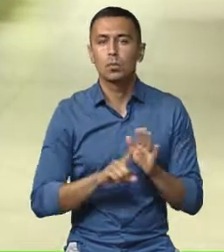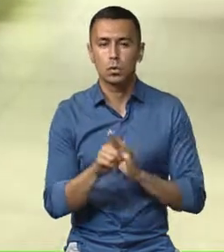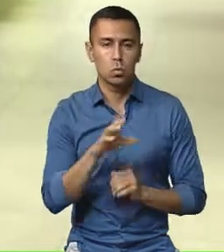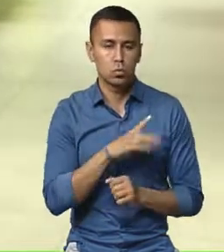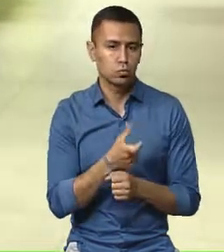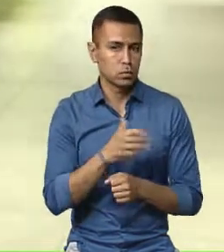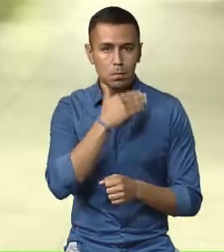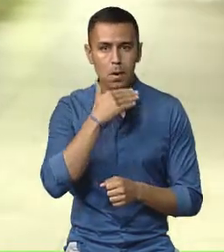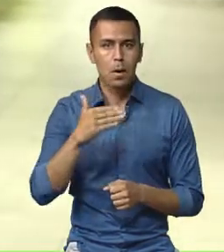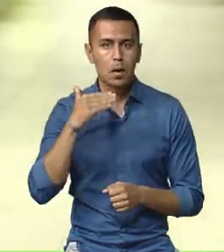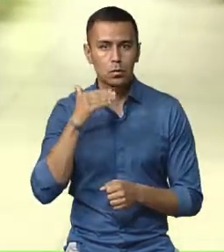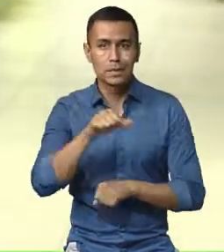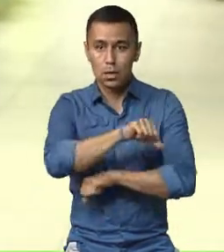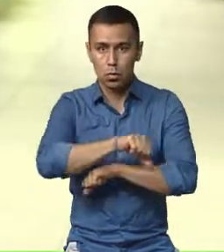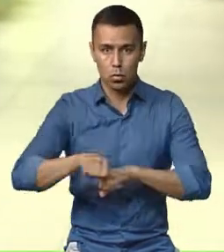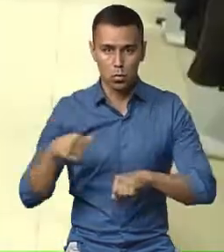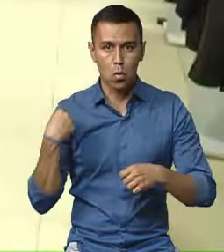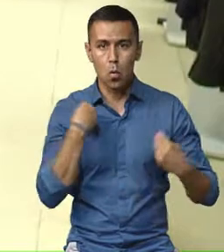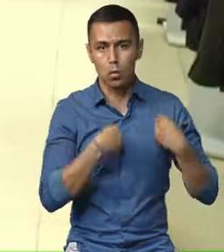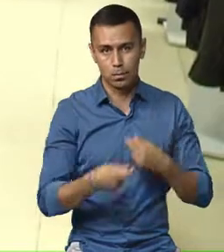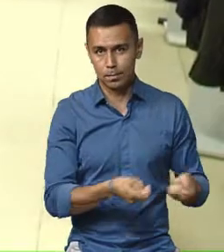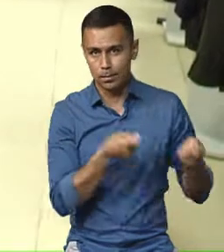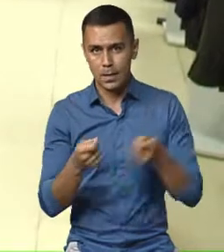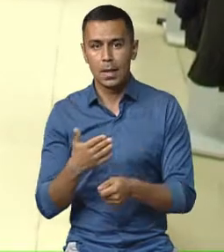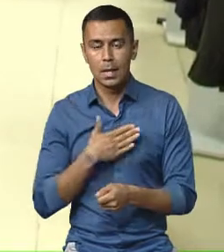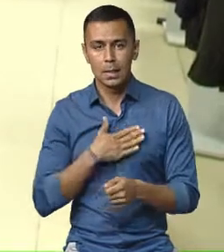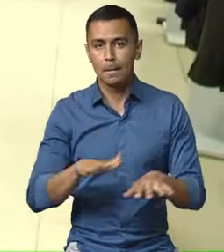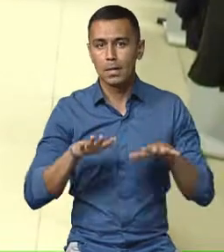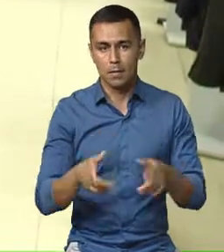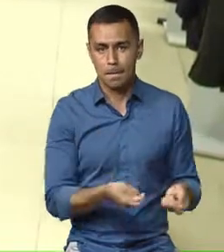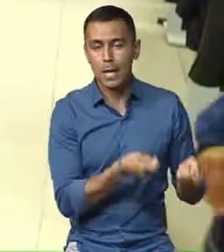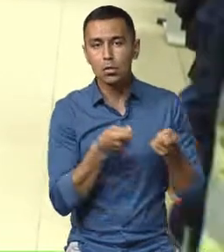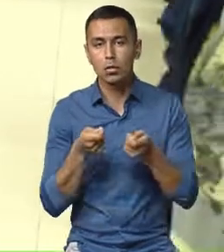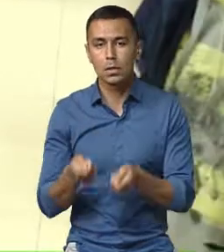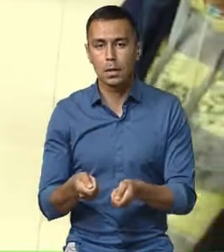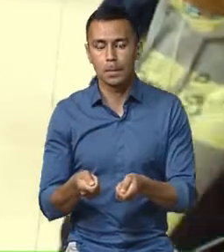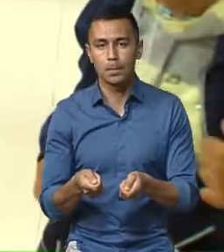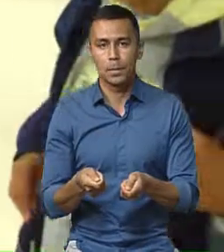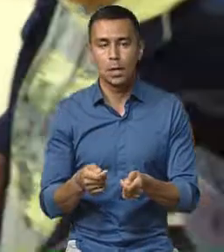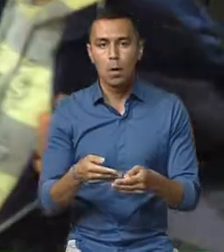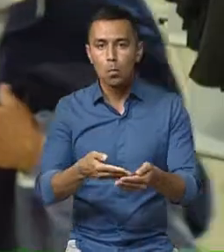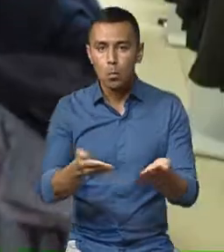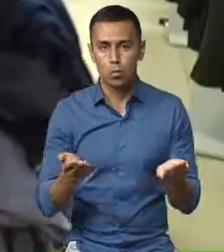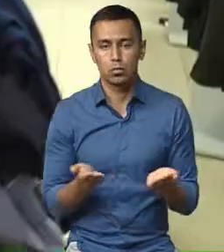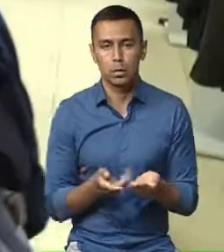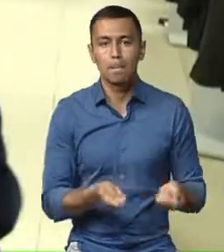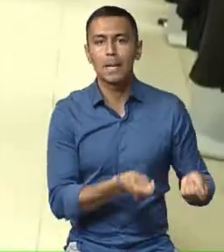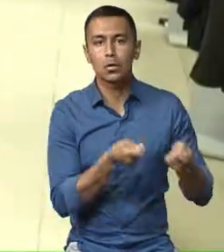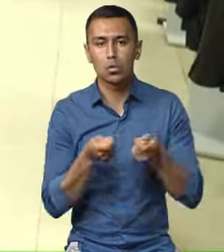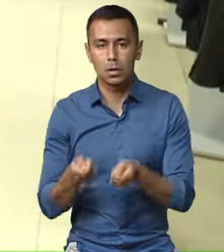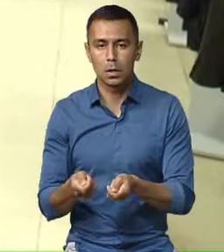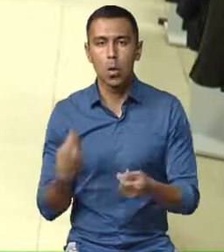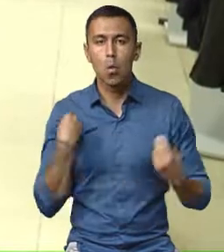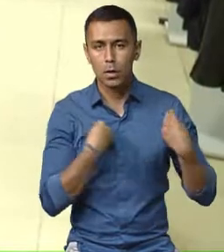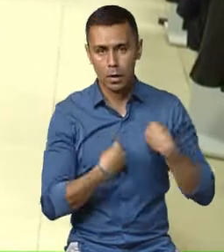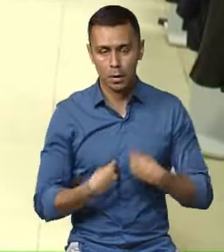багато закордонного одягу. Наші місцеві приносили посуд, приносили